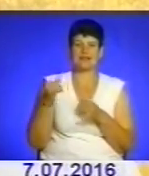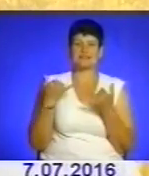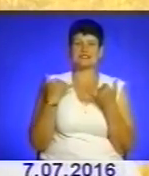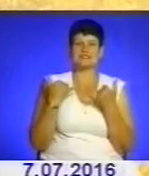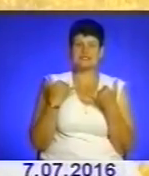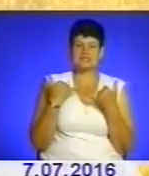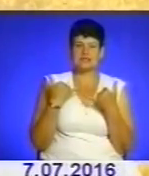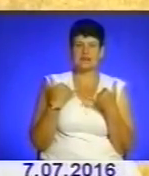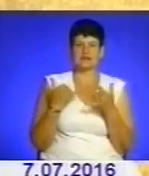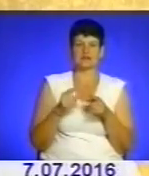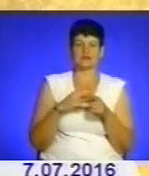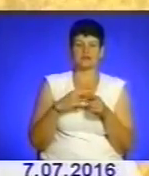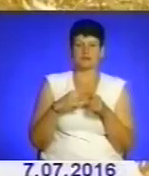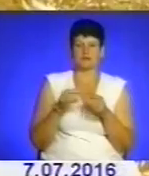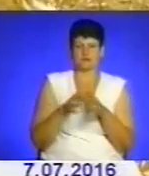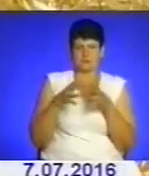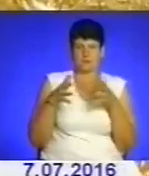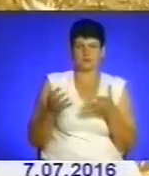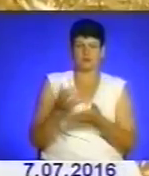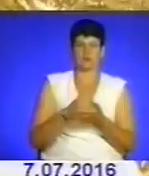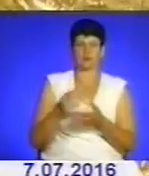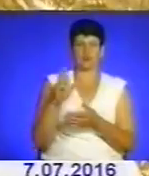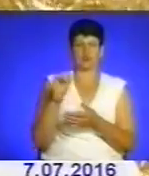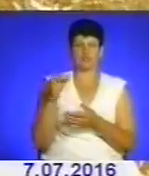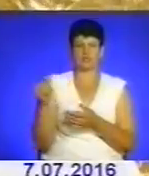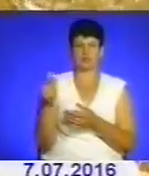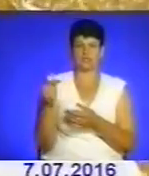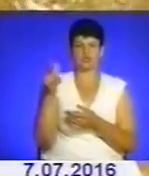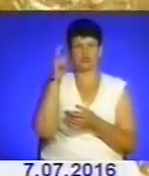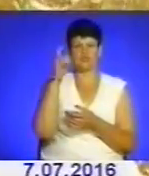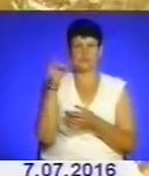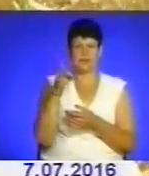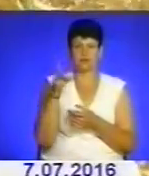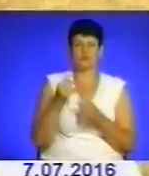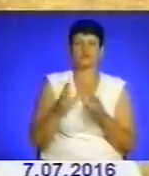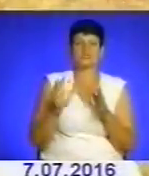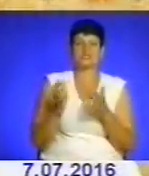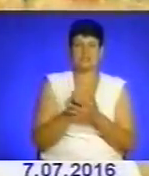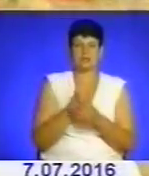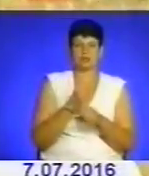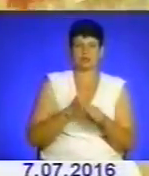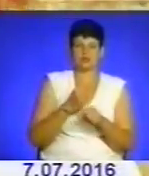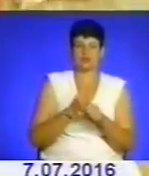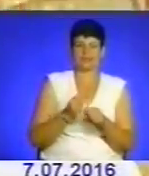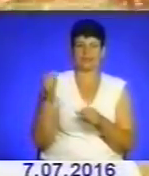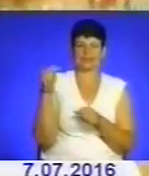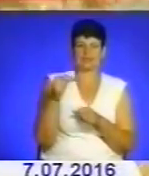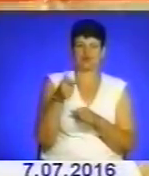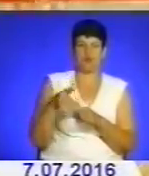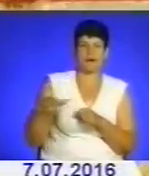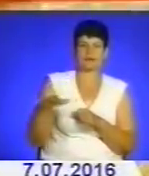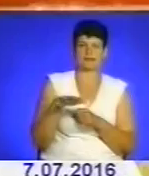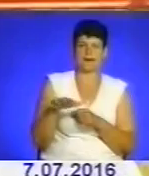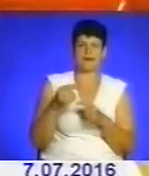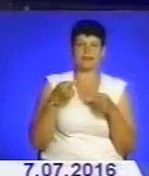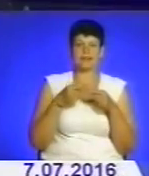збору в господарствах Бучацького, Гусятинського та Чортківського районів. Встигли опрацювати площу понад 1000 гектарів. Технікою та